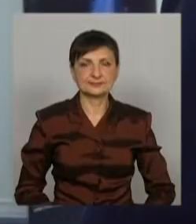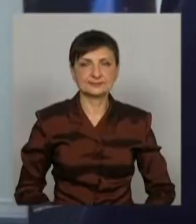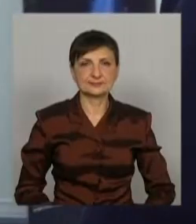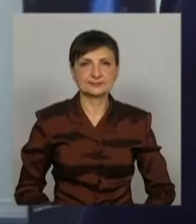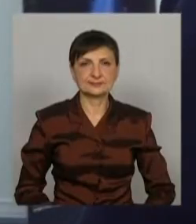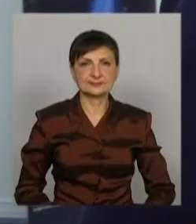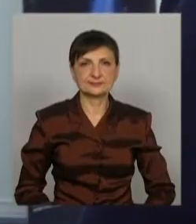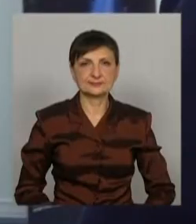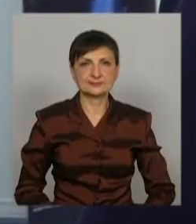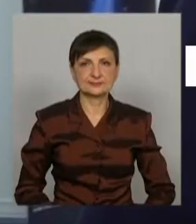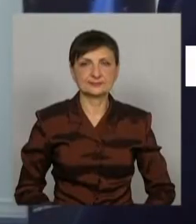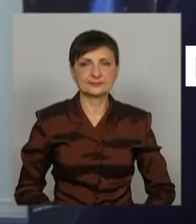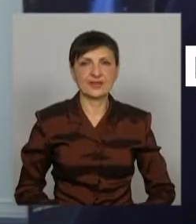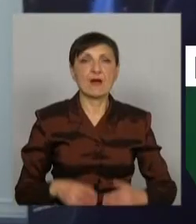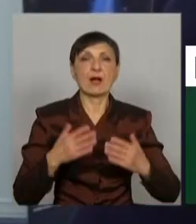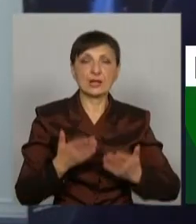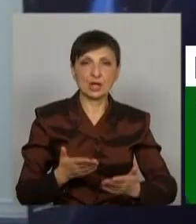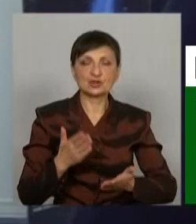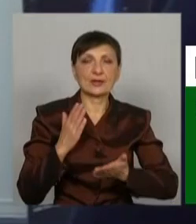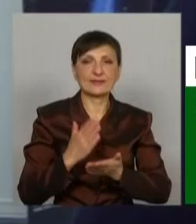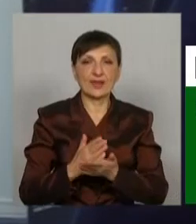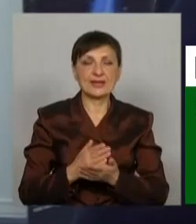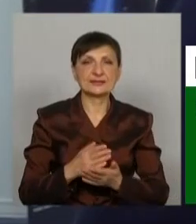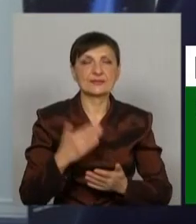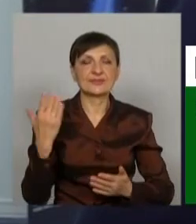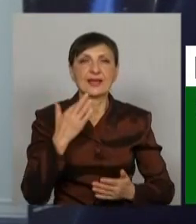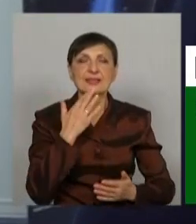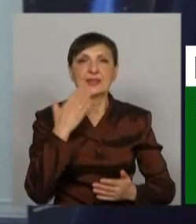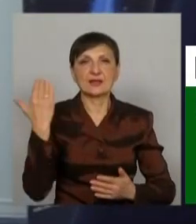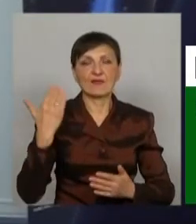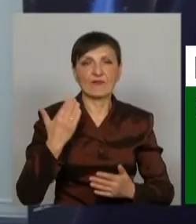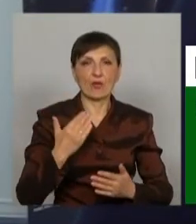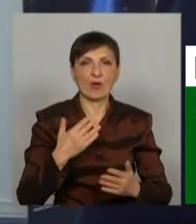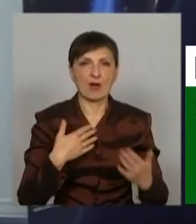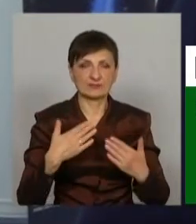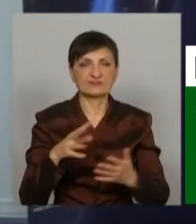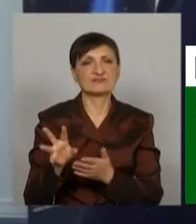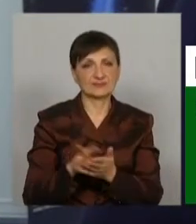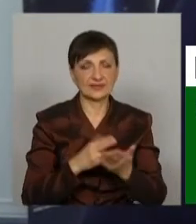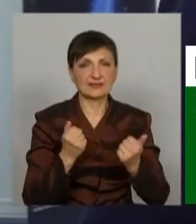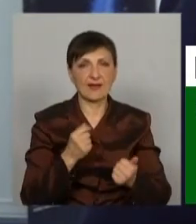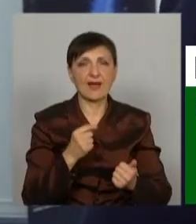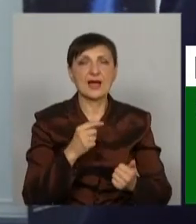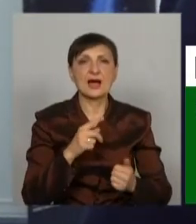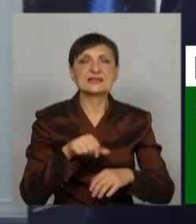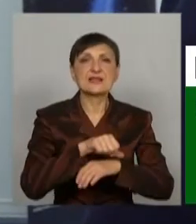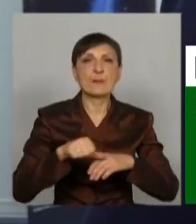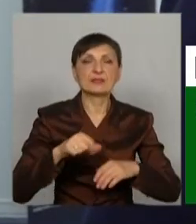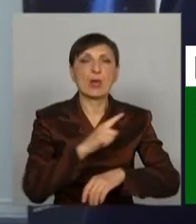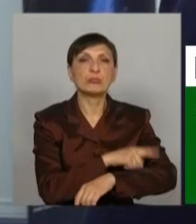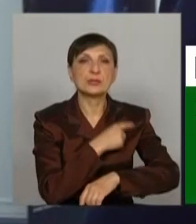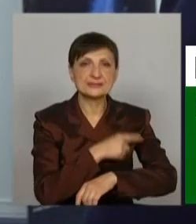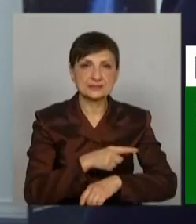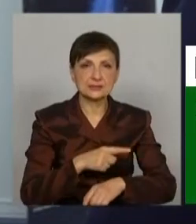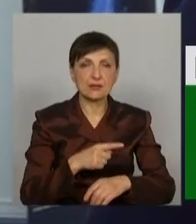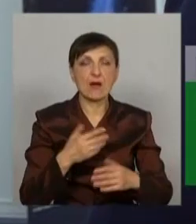салон является конечно западные подходы западной медицины потому что тогда можно